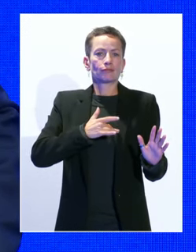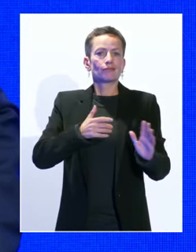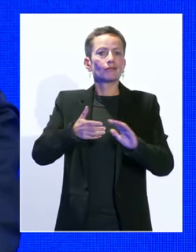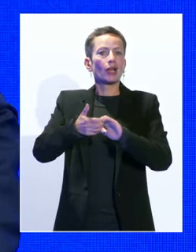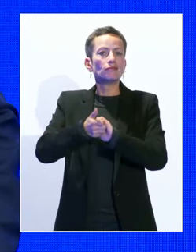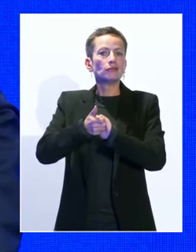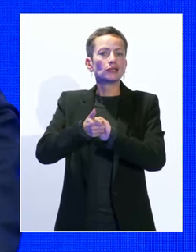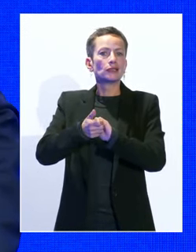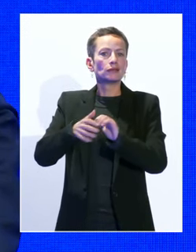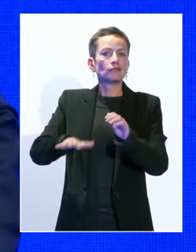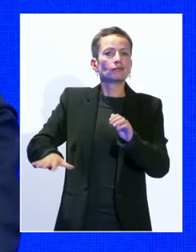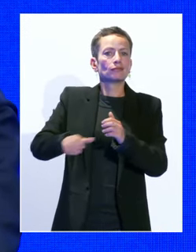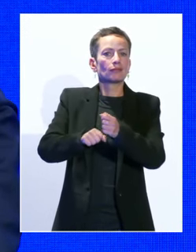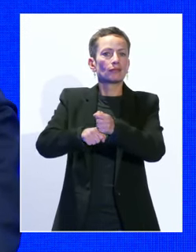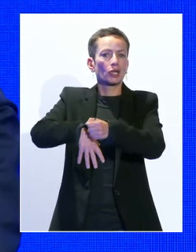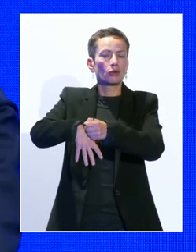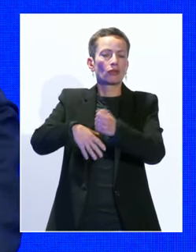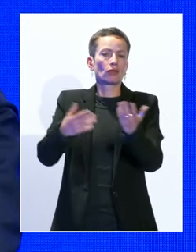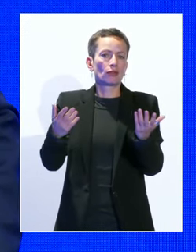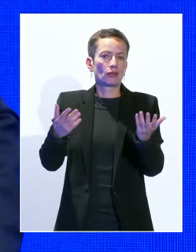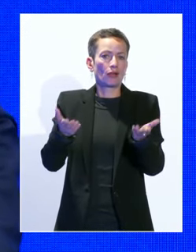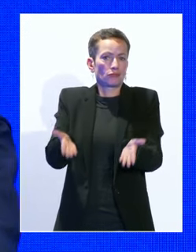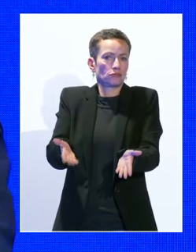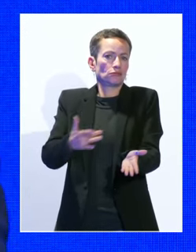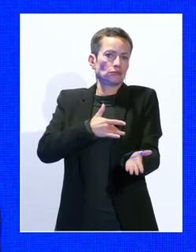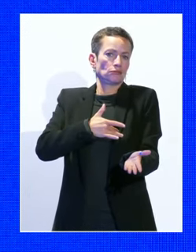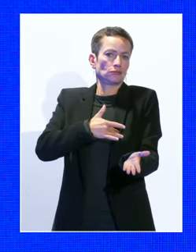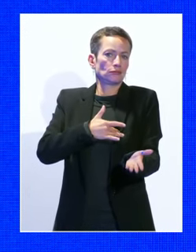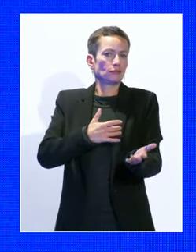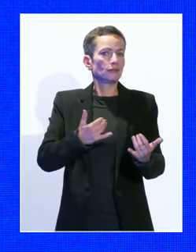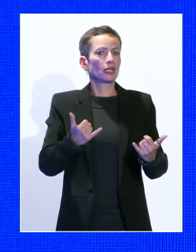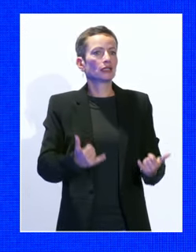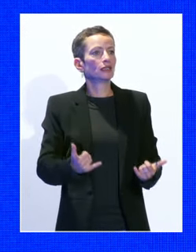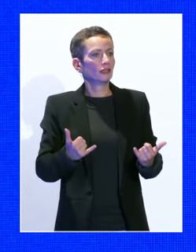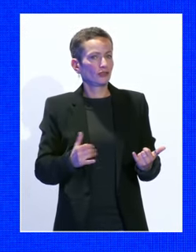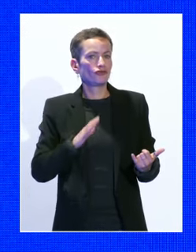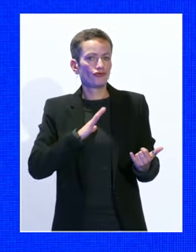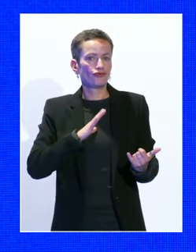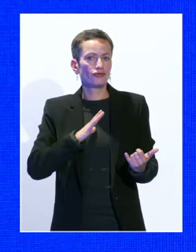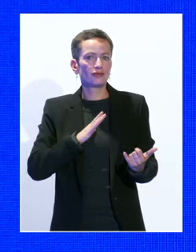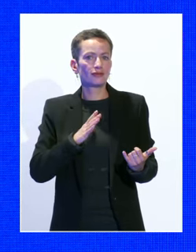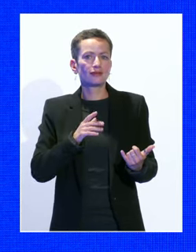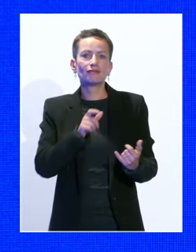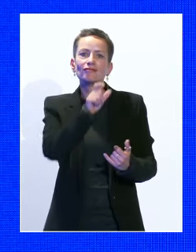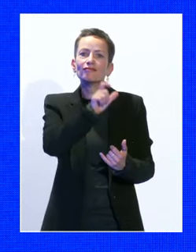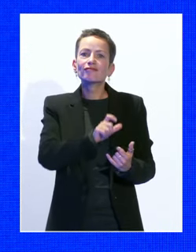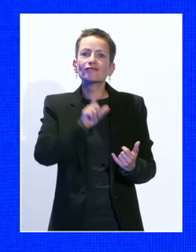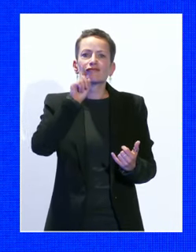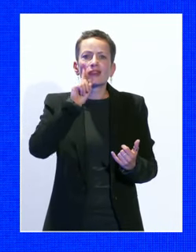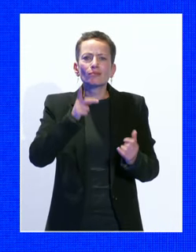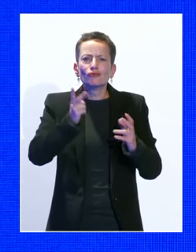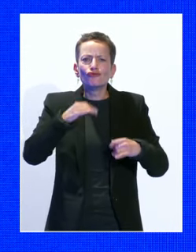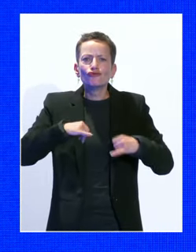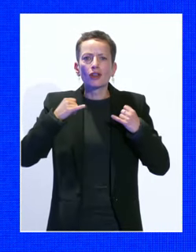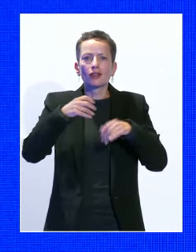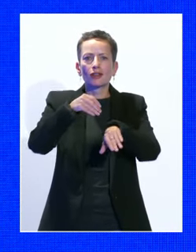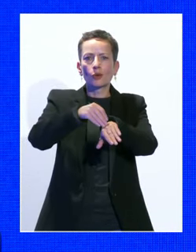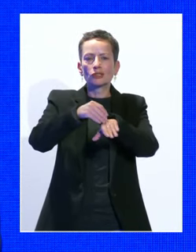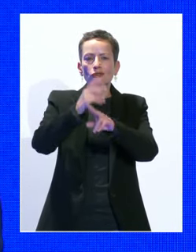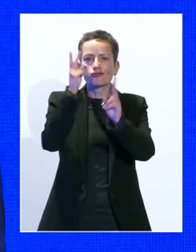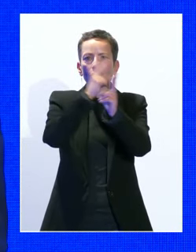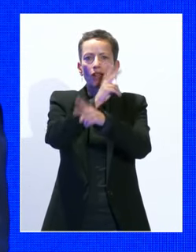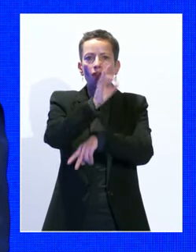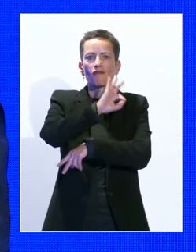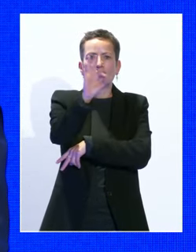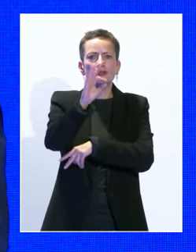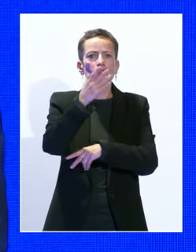de Mayotte, pour nos amis maorais. Et il y a ici celle qui a été la plus jeune conseillère générale de France,